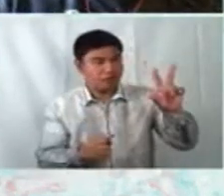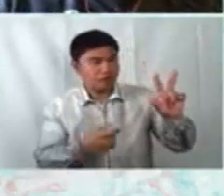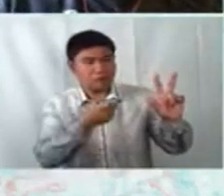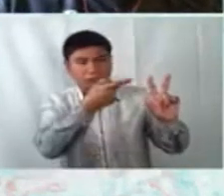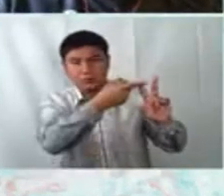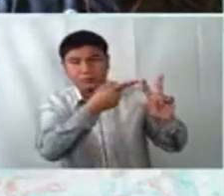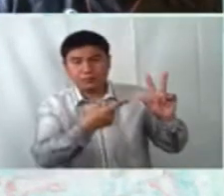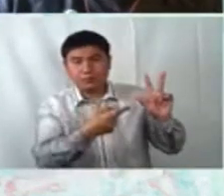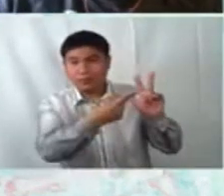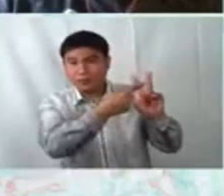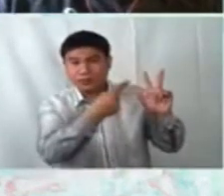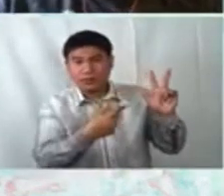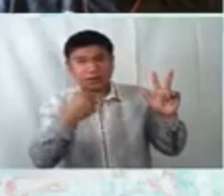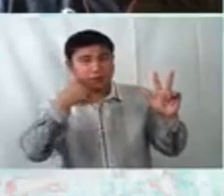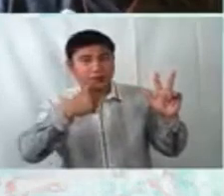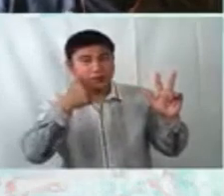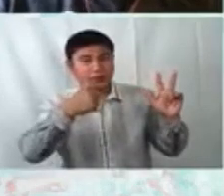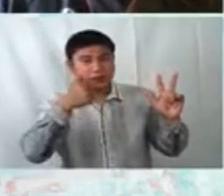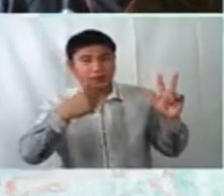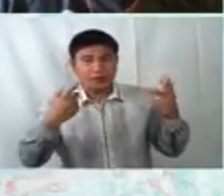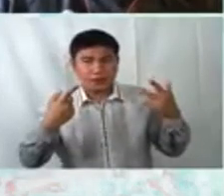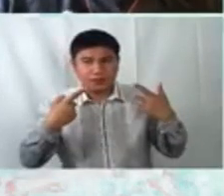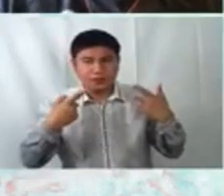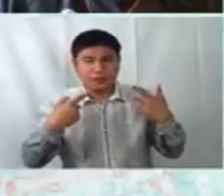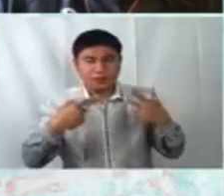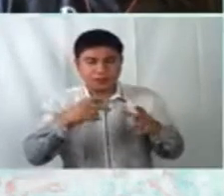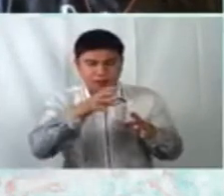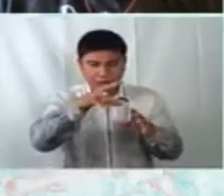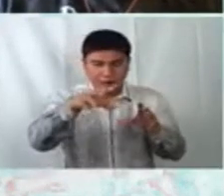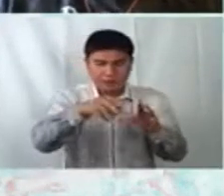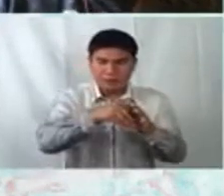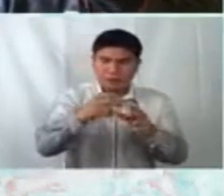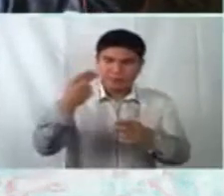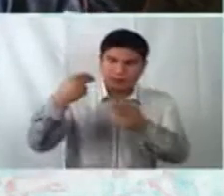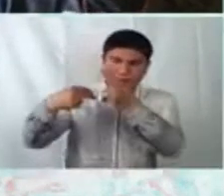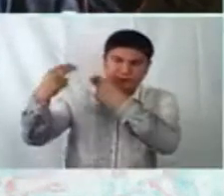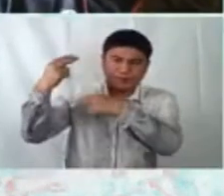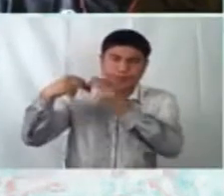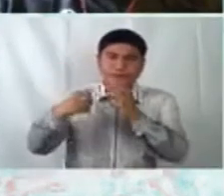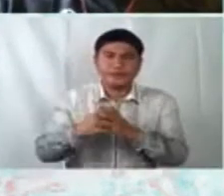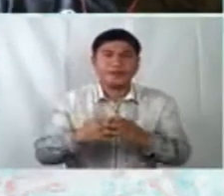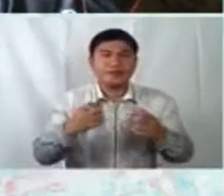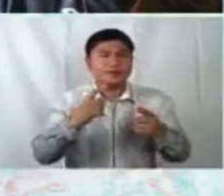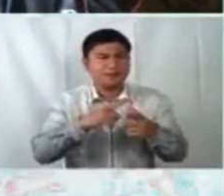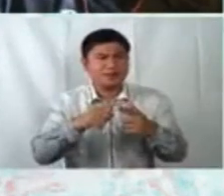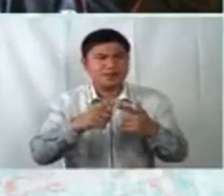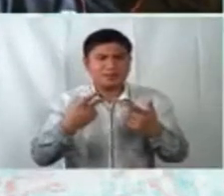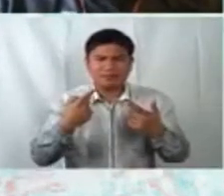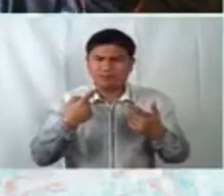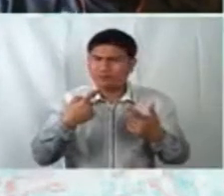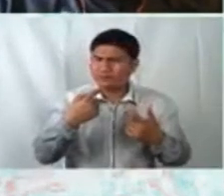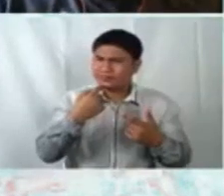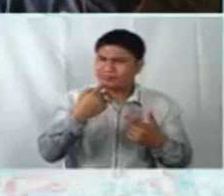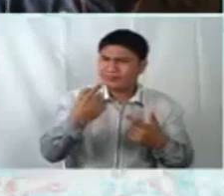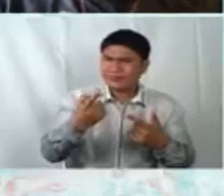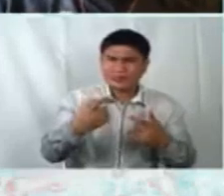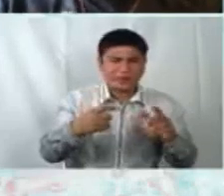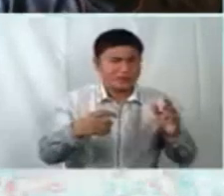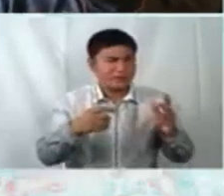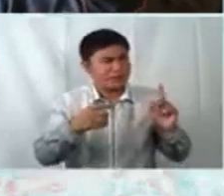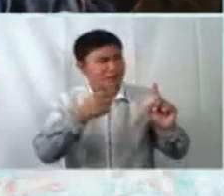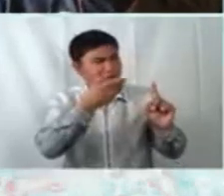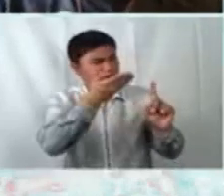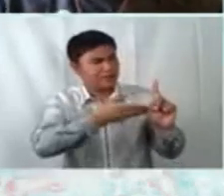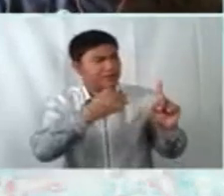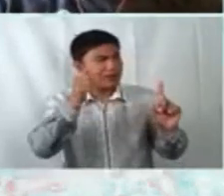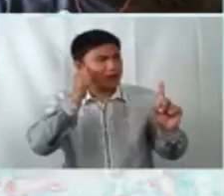ng may bahagi sa ating kasaysayan. Oh, may mga nagsasabi nga na si Ambrosio Rianzares Bautista